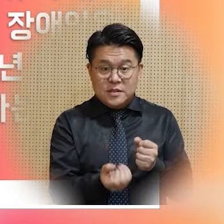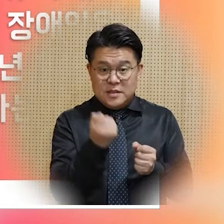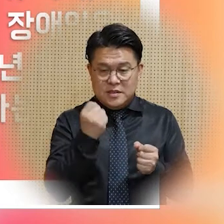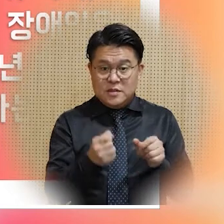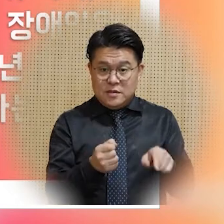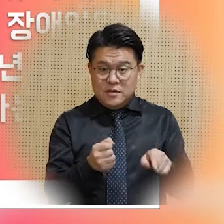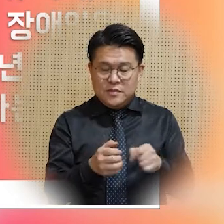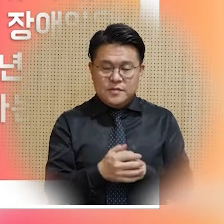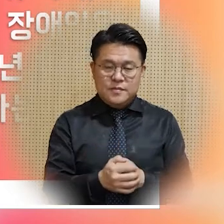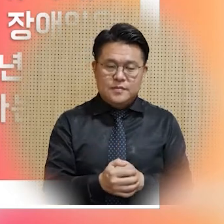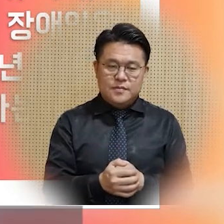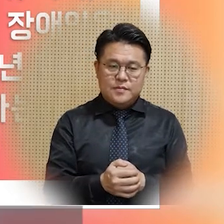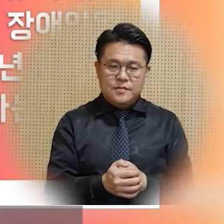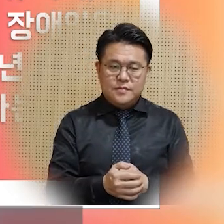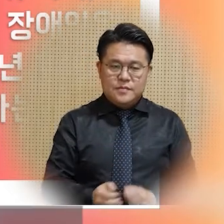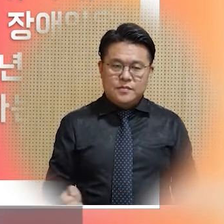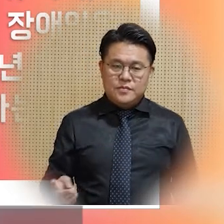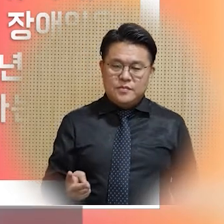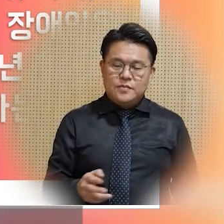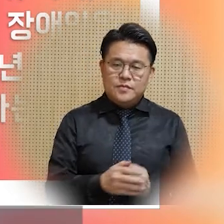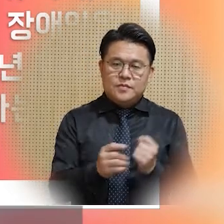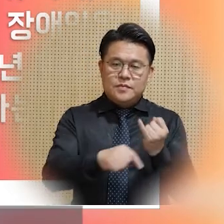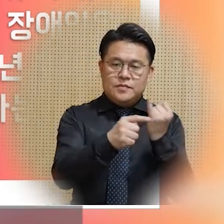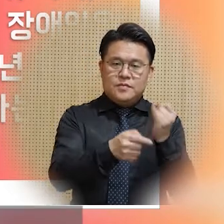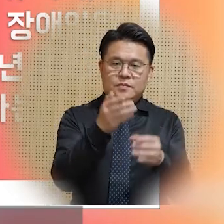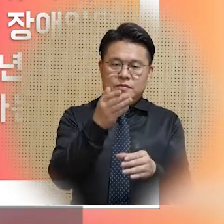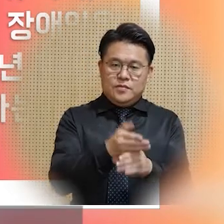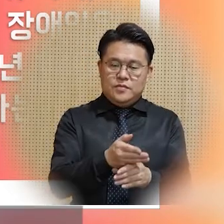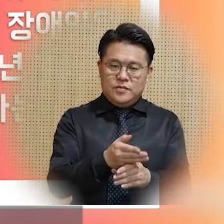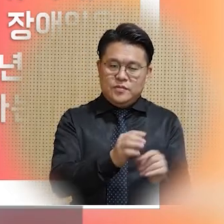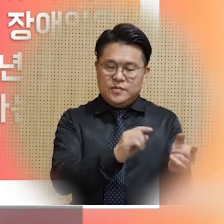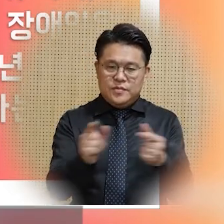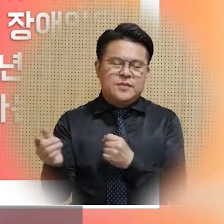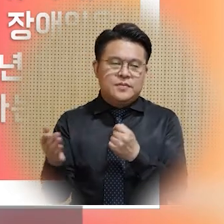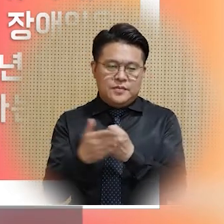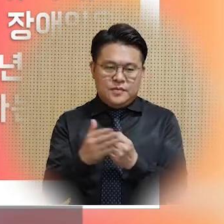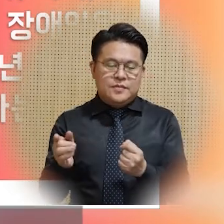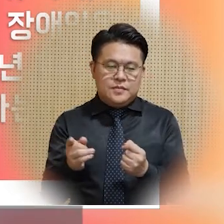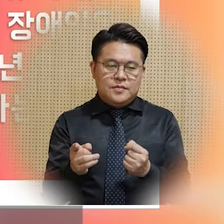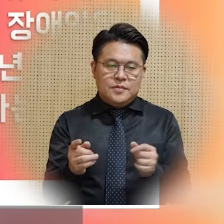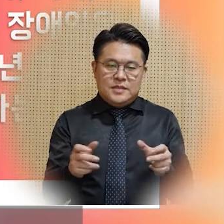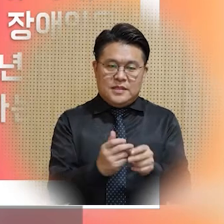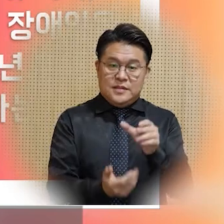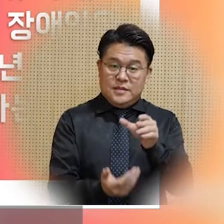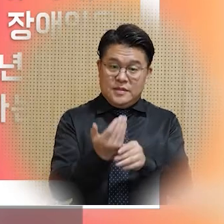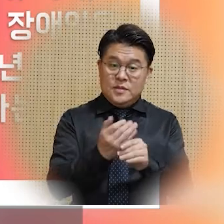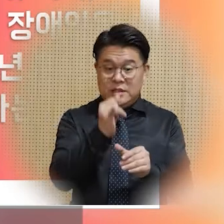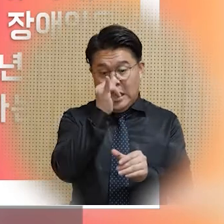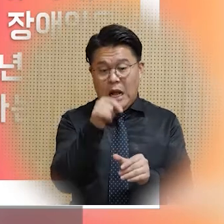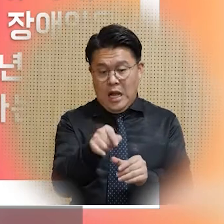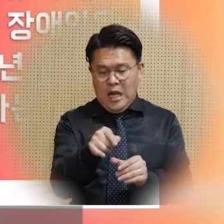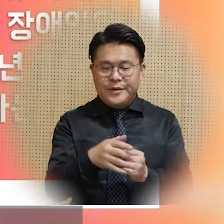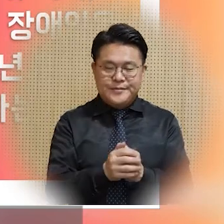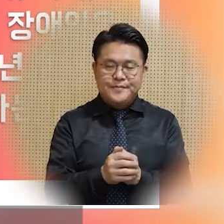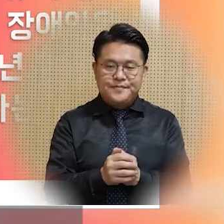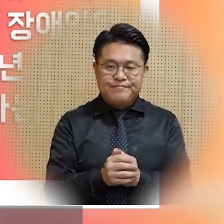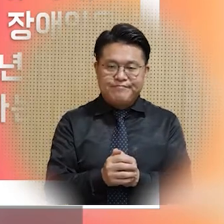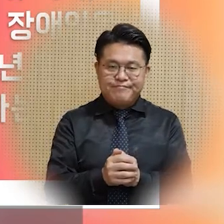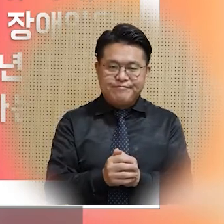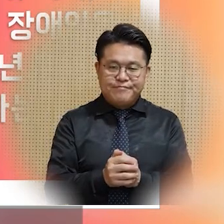되는 부분들 있을 수 있고요. 또 나머지는 임신 중에 뭐 여러 가지 영향을 미쳐서 장애를 갖게